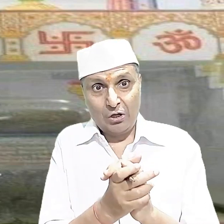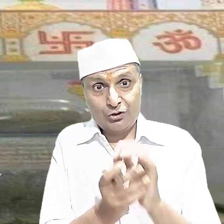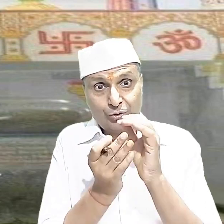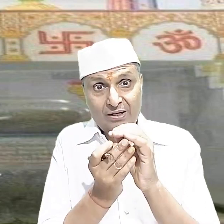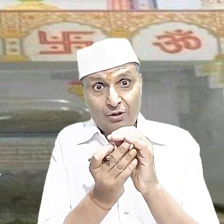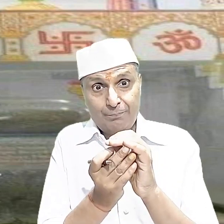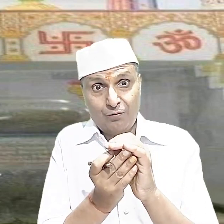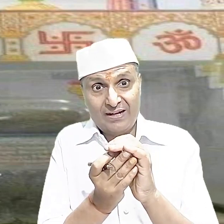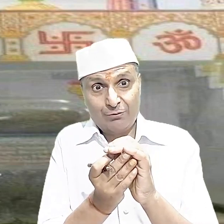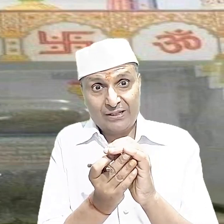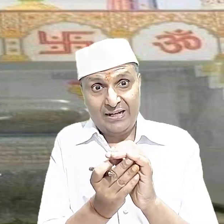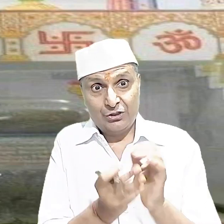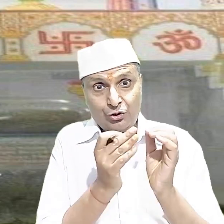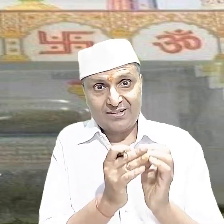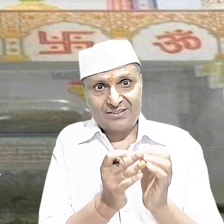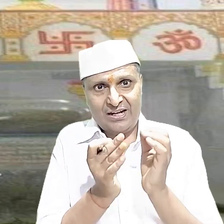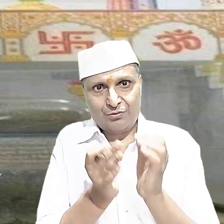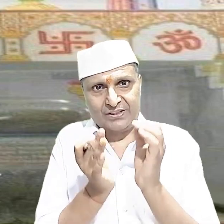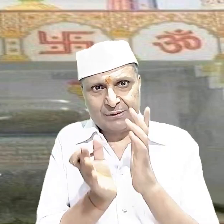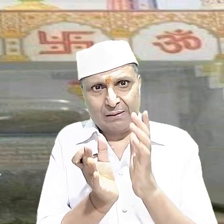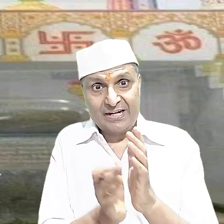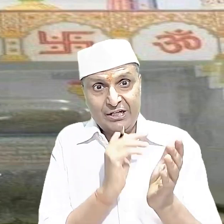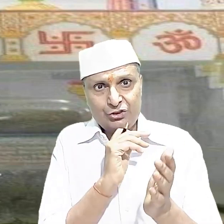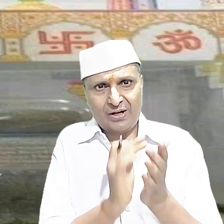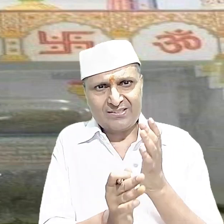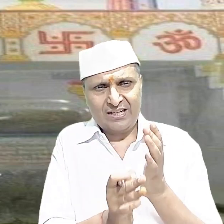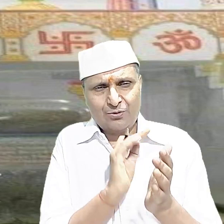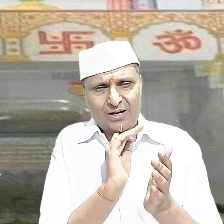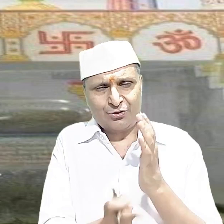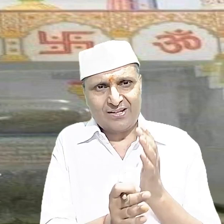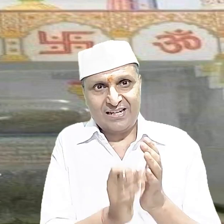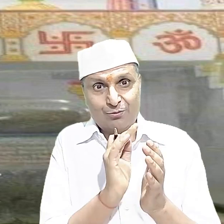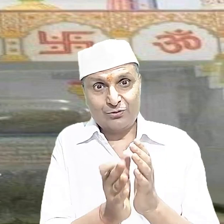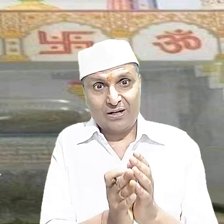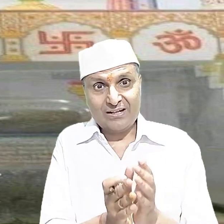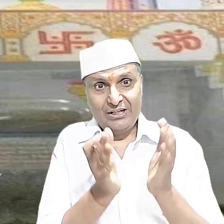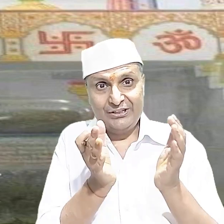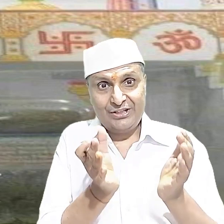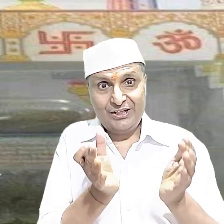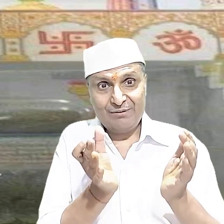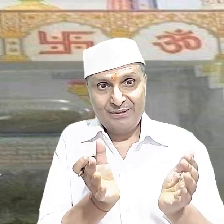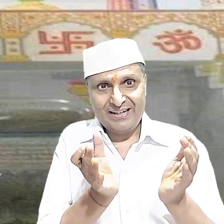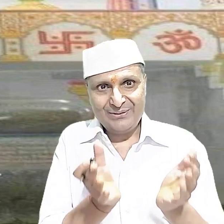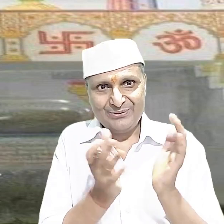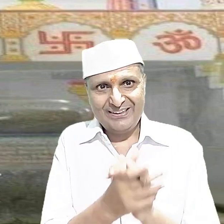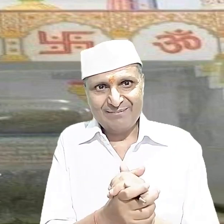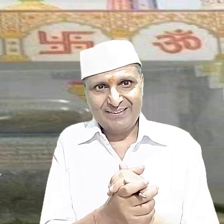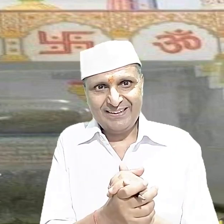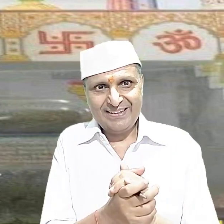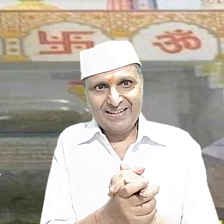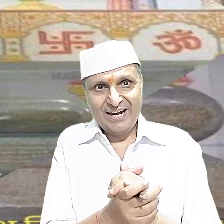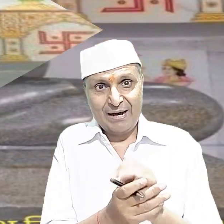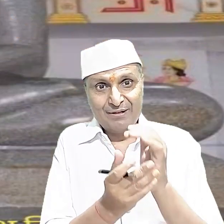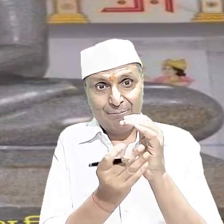बराबर, और पूर्वांग एक होता है 84 लाख वर्ष के बराबर, यानी 84 लाख गुणा 2 लाख, इतनी लंबी आयु होती है